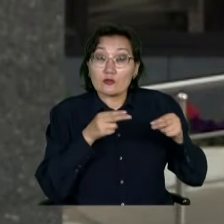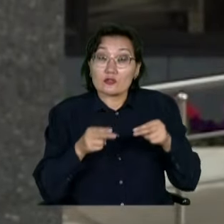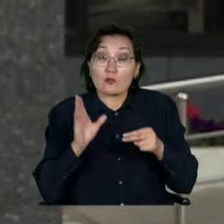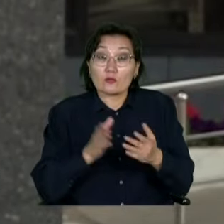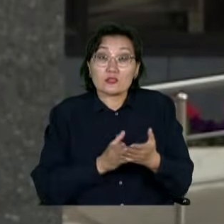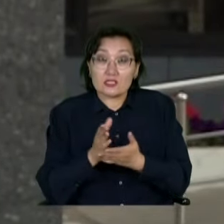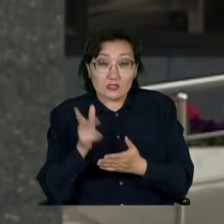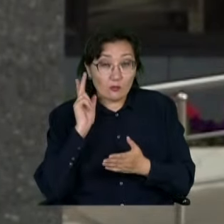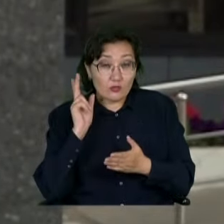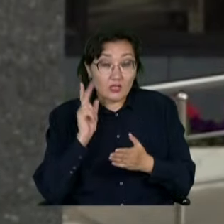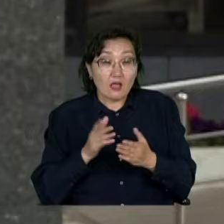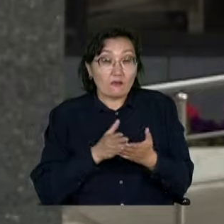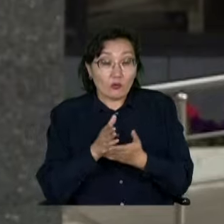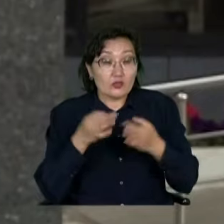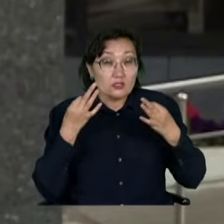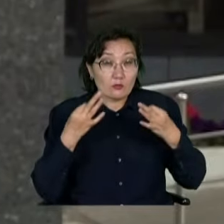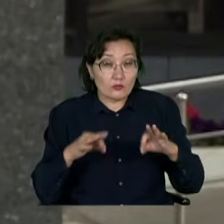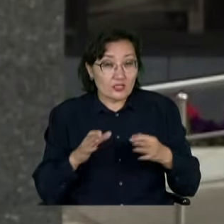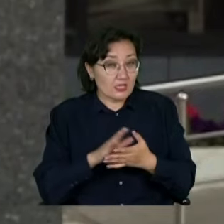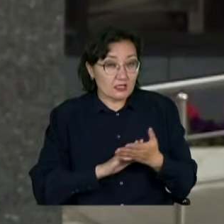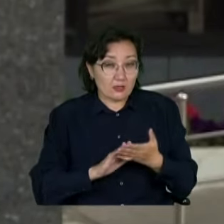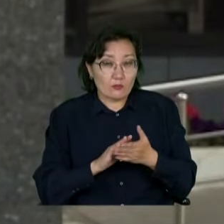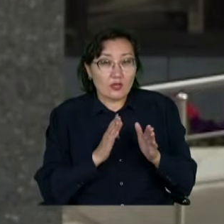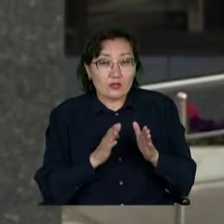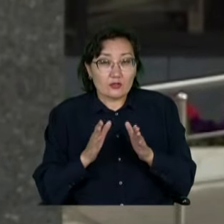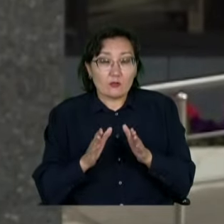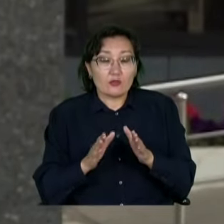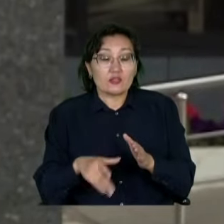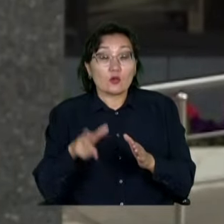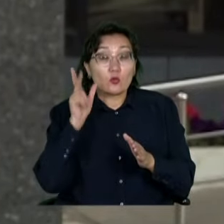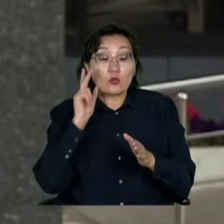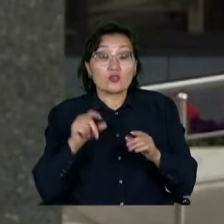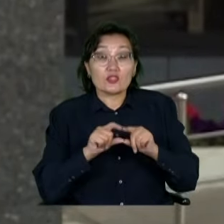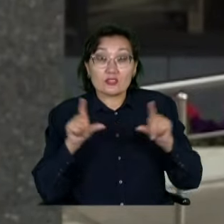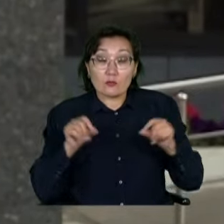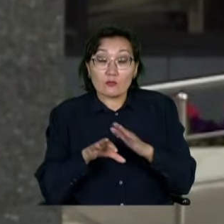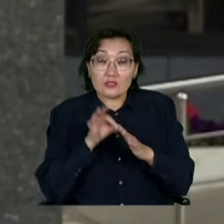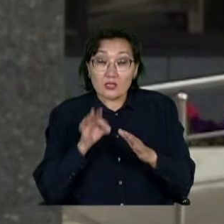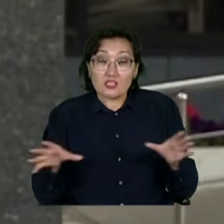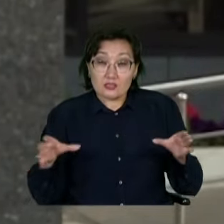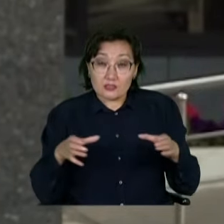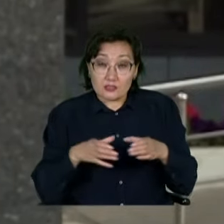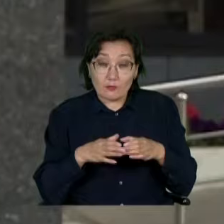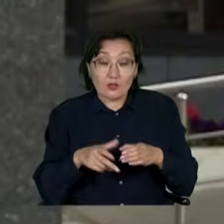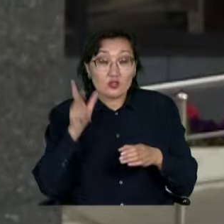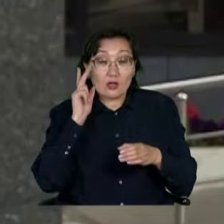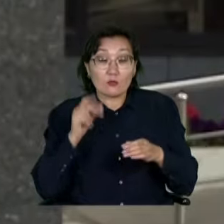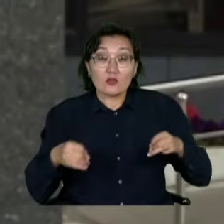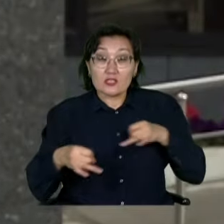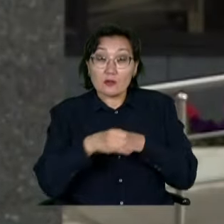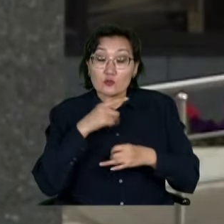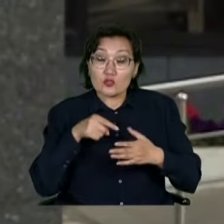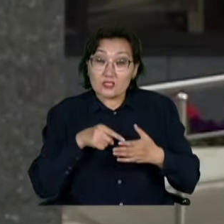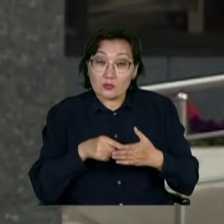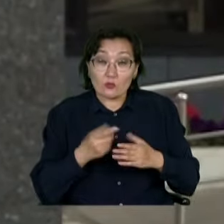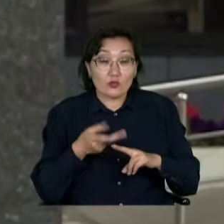наше посольство. Это вход свободный, никакого, это не режимный объект, это консульство. Поэтому мы выбрали именно совместно с посольством, отработали этот вопрос.